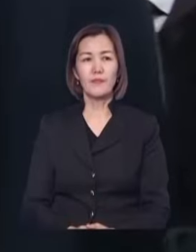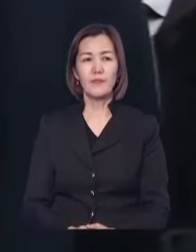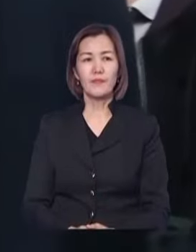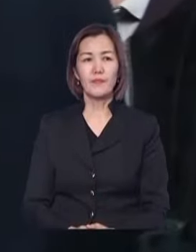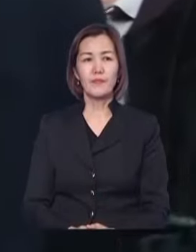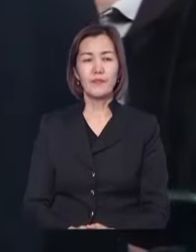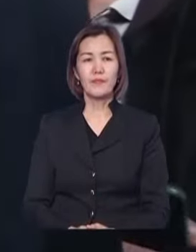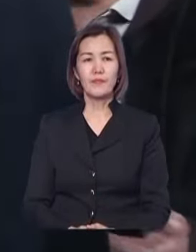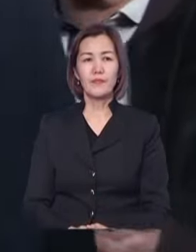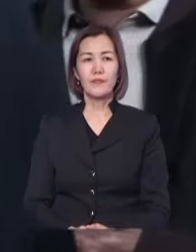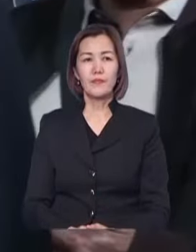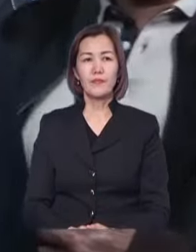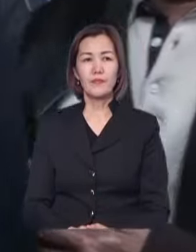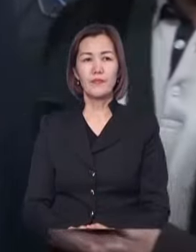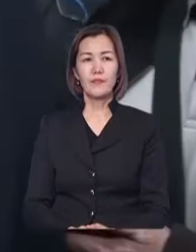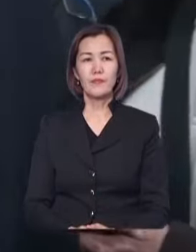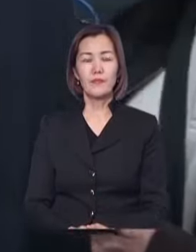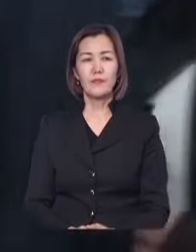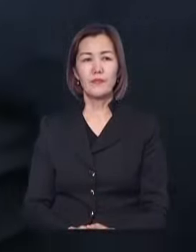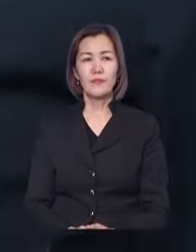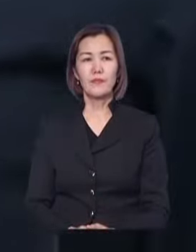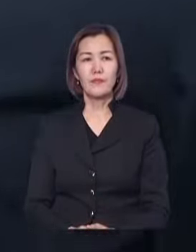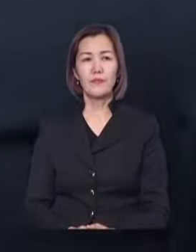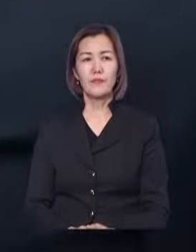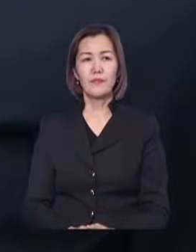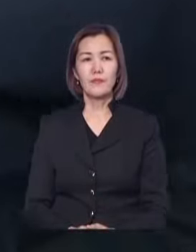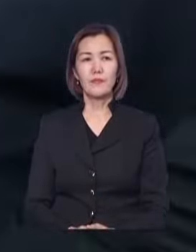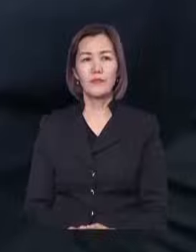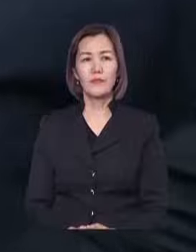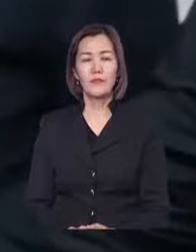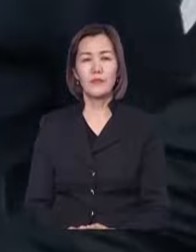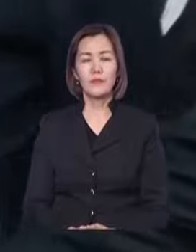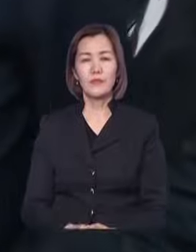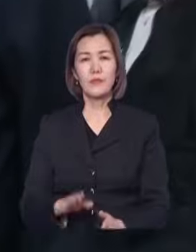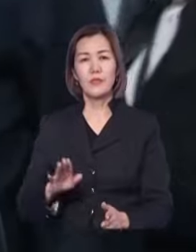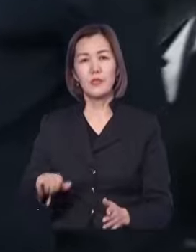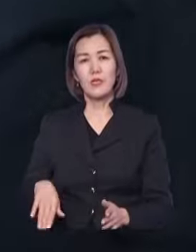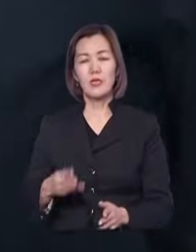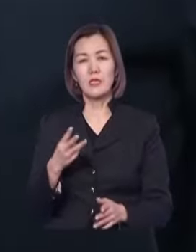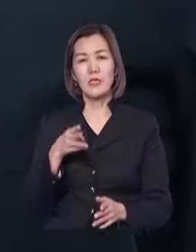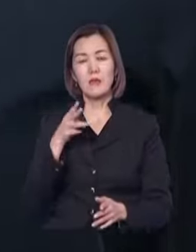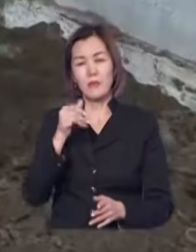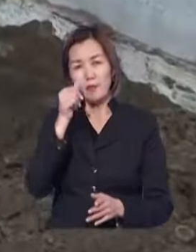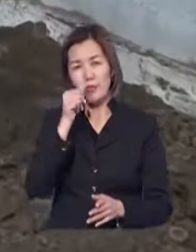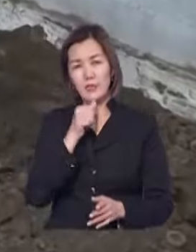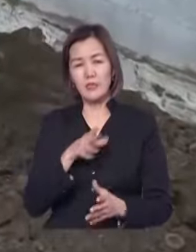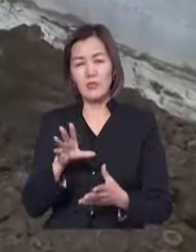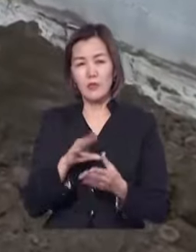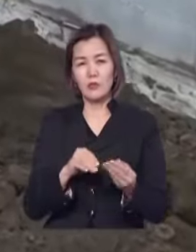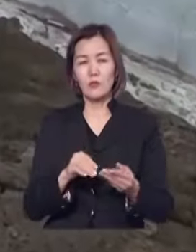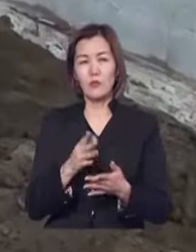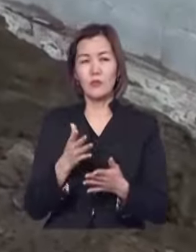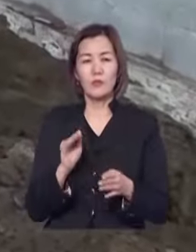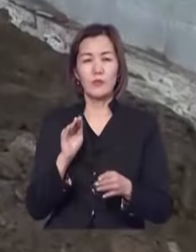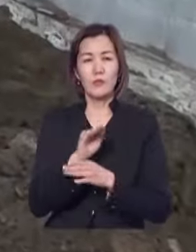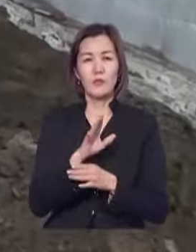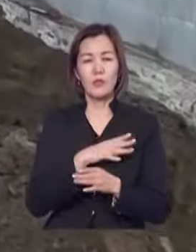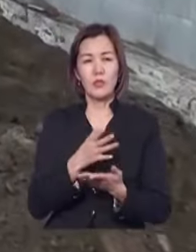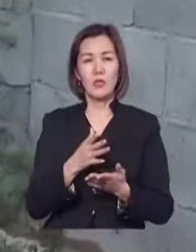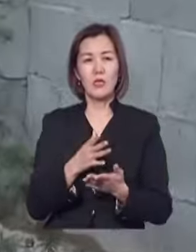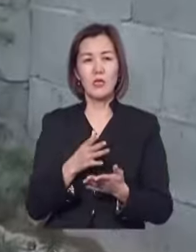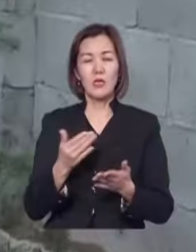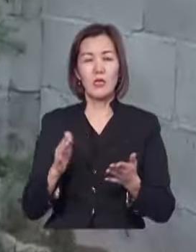момент запустили. Сейчас запустили. Нам еще 3 месяца, дай Аллах, 3 месяца и через 3 месяца. Айта кетейік, зауыт ұжымы елде өтіп